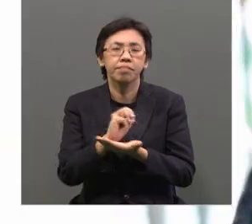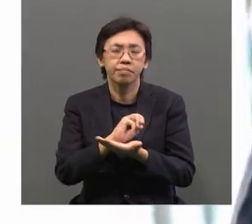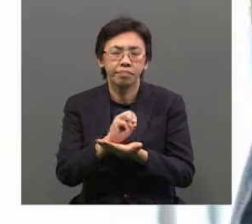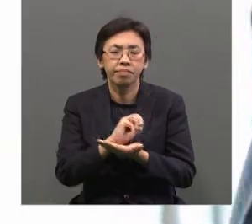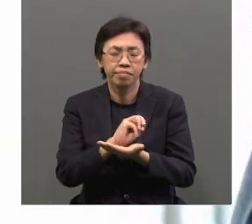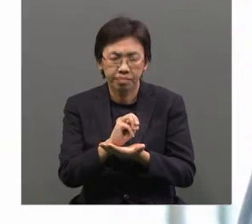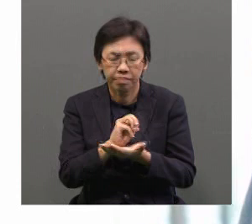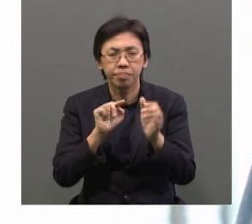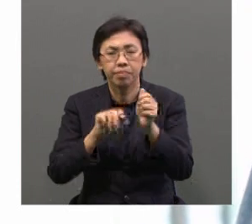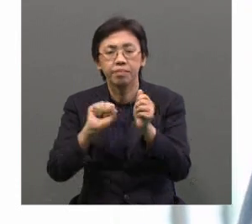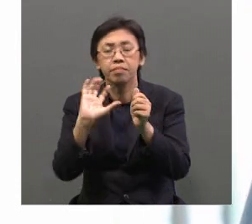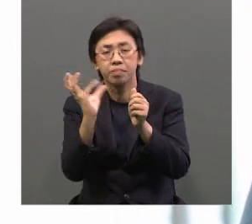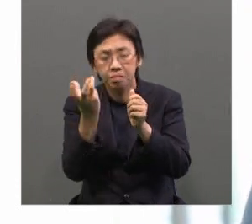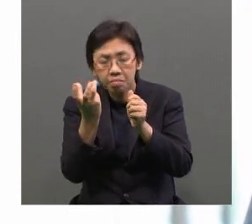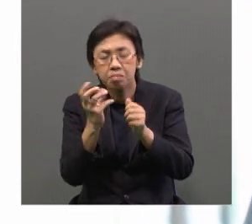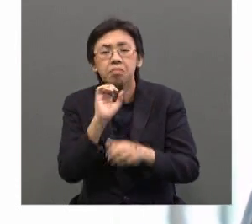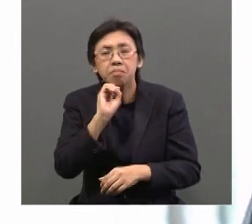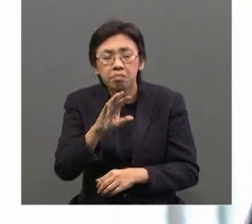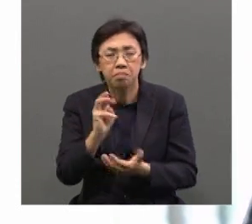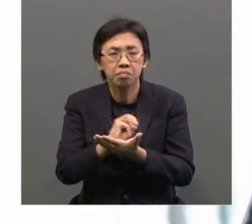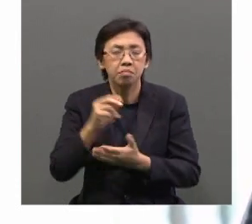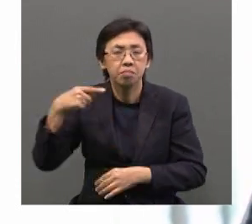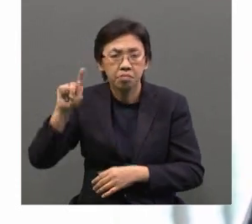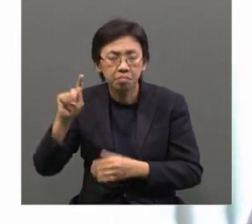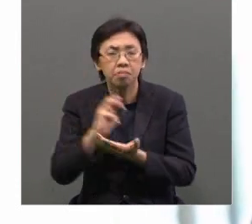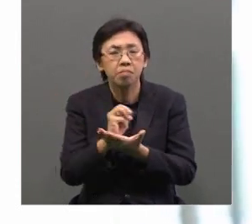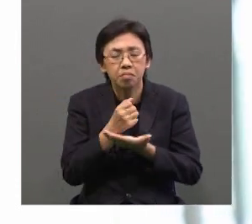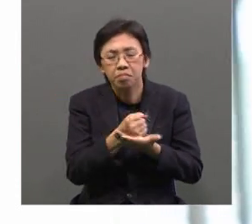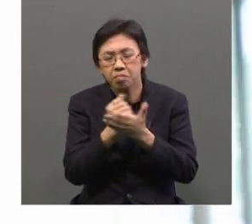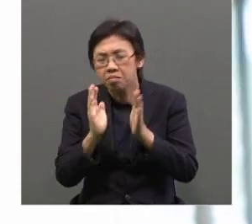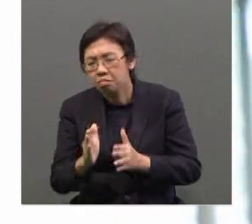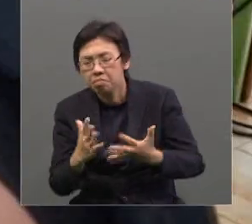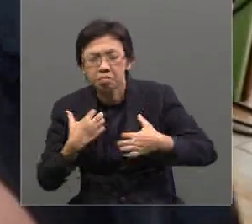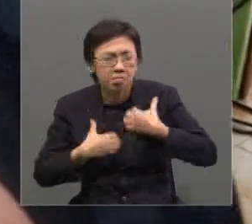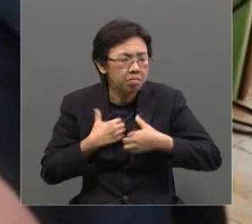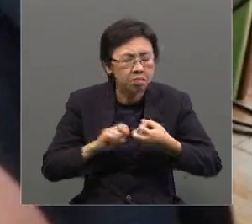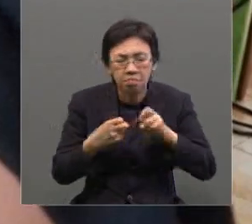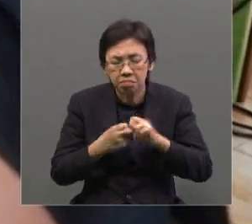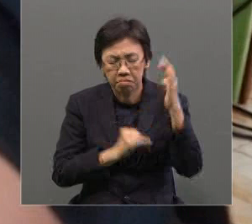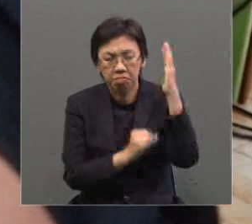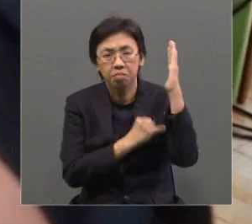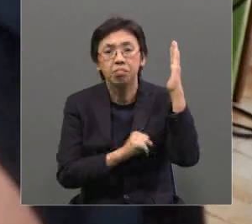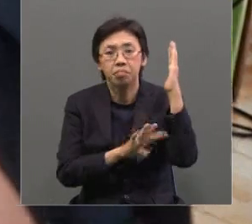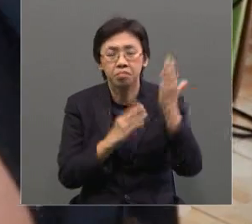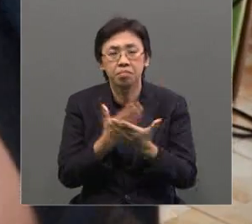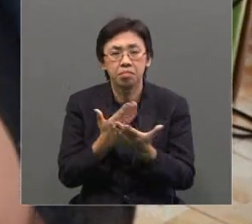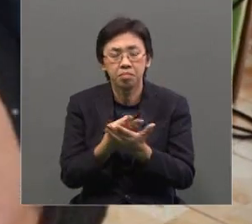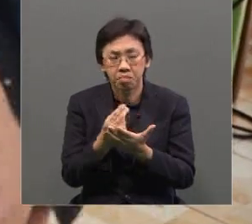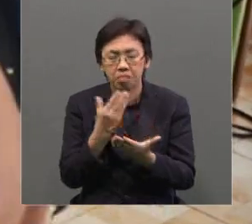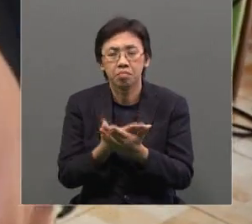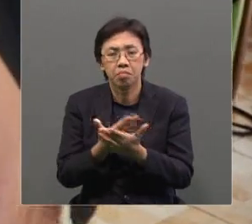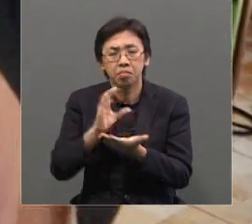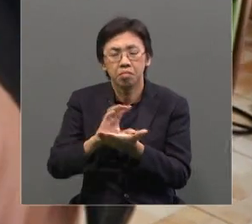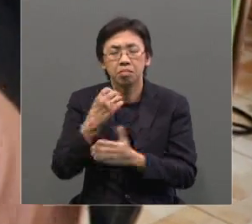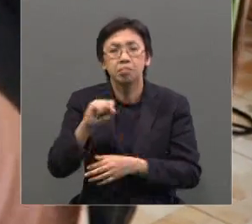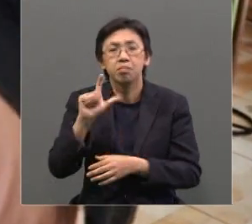โกลกเปิดเผยว่าทางมูลนิธิปอเต็กตึงและมูลนิธิสงเคราะห์ผู้ประสบภัย14จังหวัดเตรียมงบประมาณไว้มากกว่า10ล้านบา